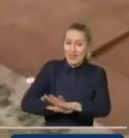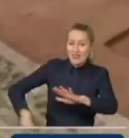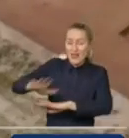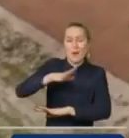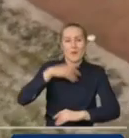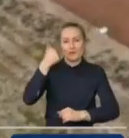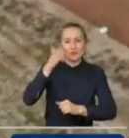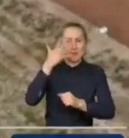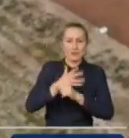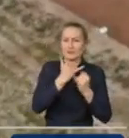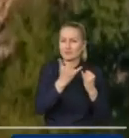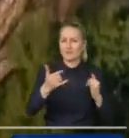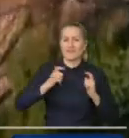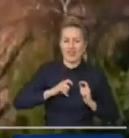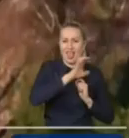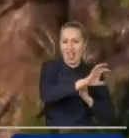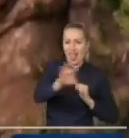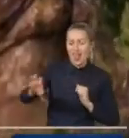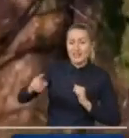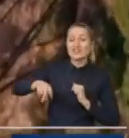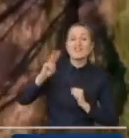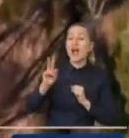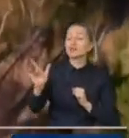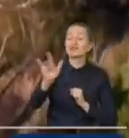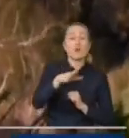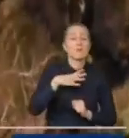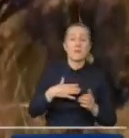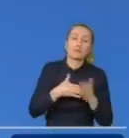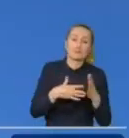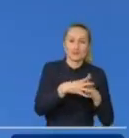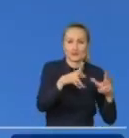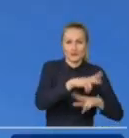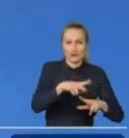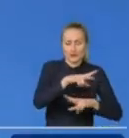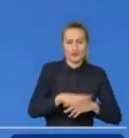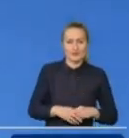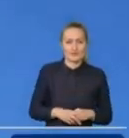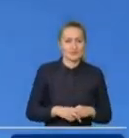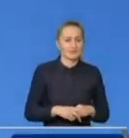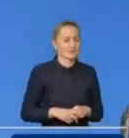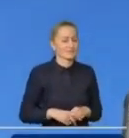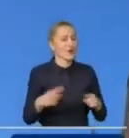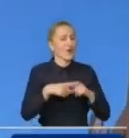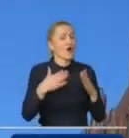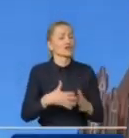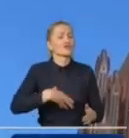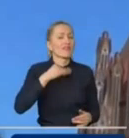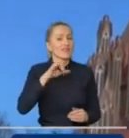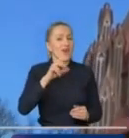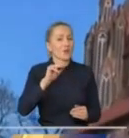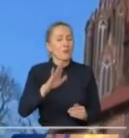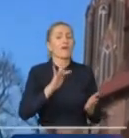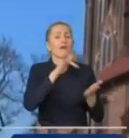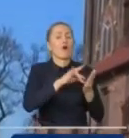ponad 150 niewielkich wsi. W każdej schronienie znaleźć miało do 10 rodzin. Kościół świętego Jakuba w Toruniu także odsłania